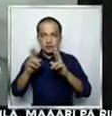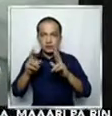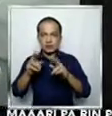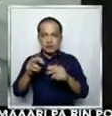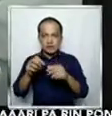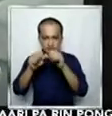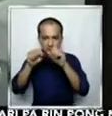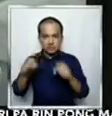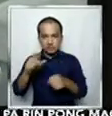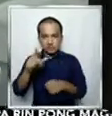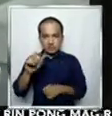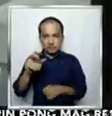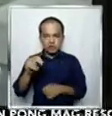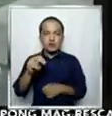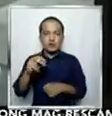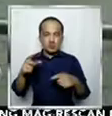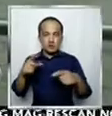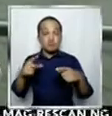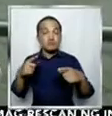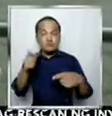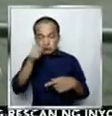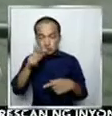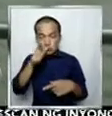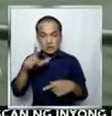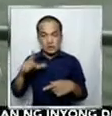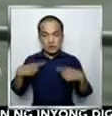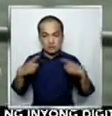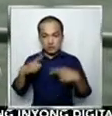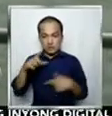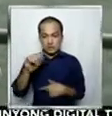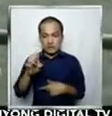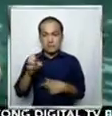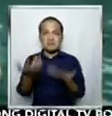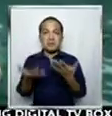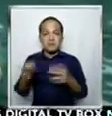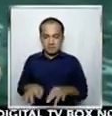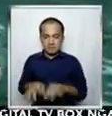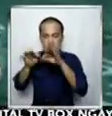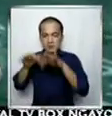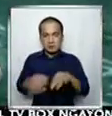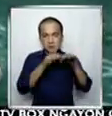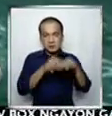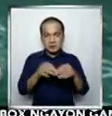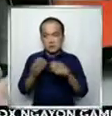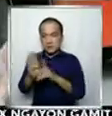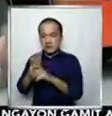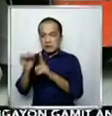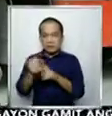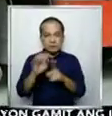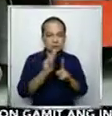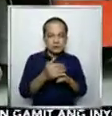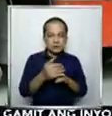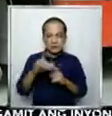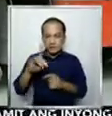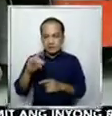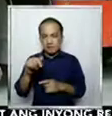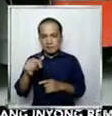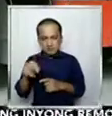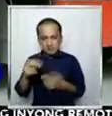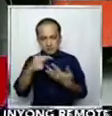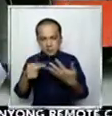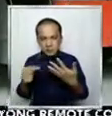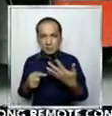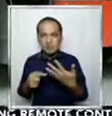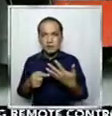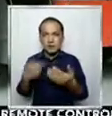sa Laguna Lake para sa posibleng pagtaas ng tubig sa mga low-lying barangays ng lungsod na Malaban at Delapaz. Kung talagang itong bagyong parating